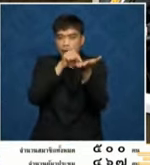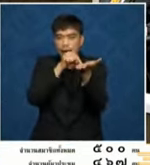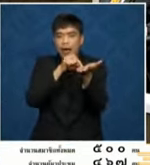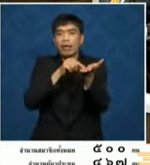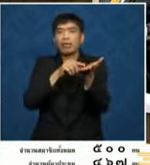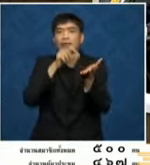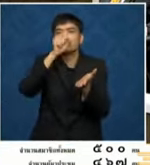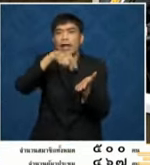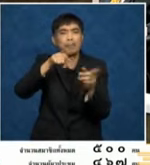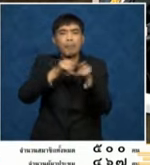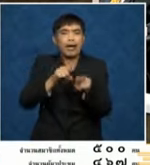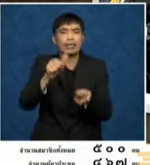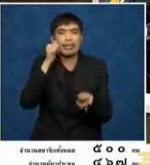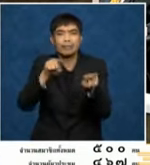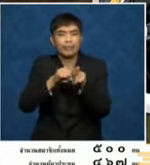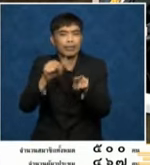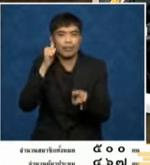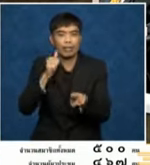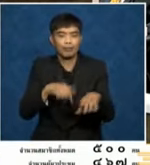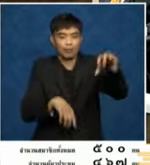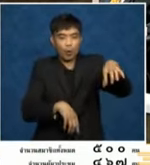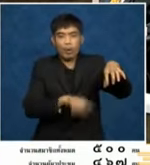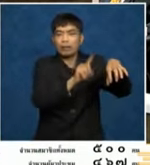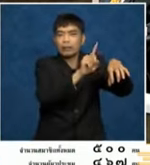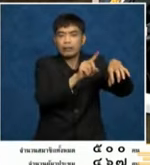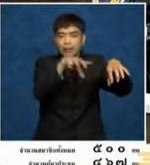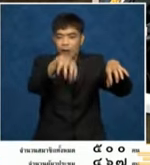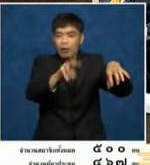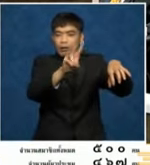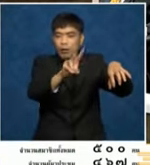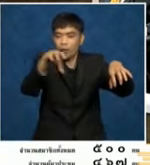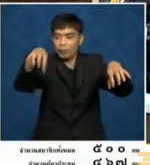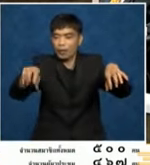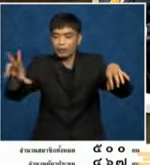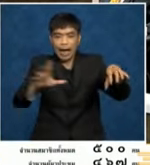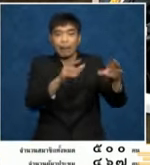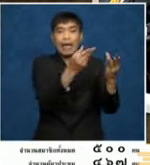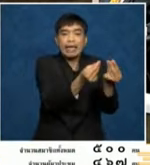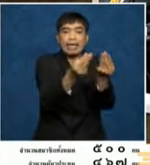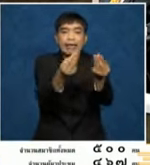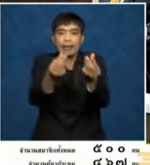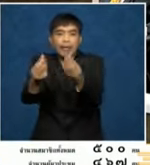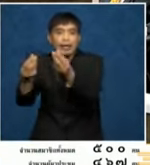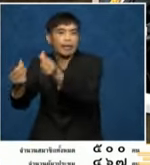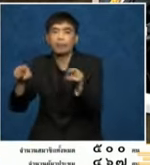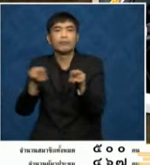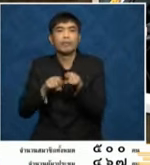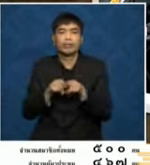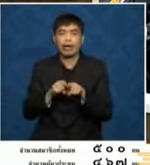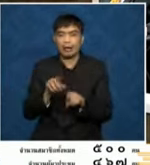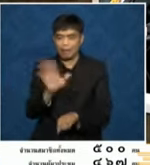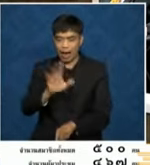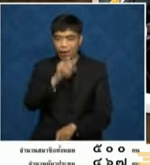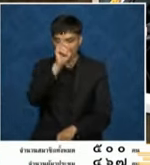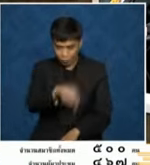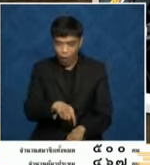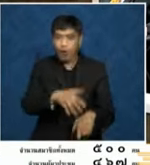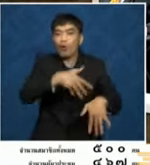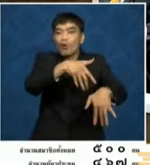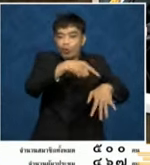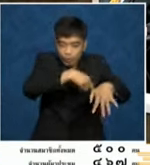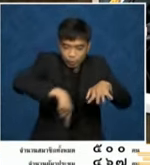ที่เช่นสำนักหนึ่งสำนักสองสำนักสามอะไรพวกนี้ที่เกี่ยวข้องเรื่องที่ดินที่จะต้องไปทำคอทชซึ่งในพื้นที่จะต้องเป็นคนสำรวจนะครับ